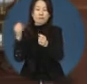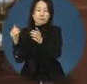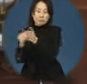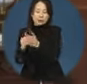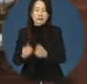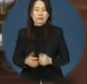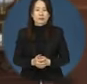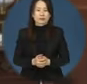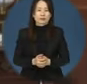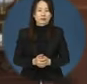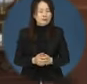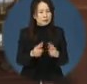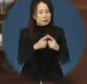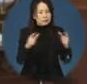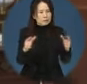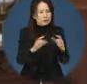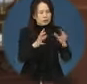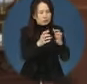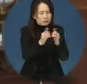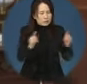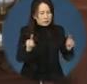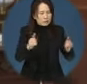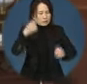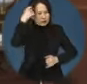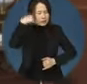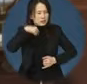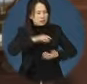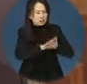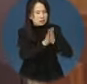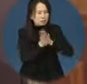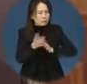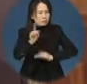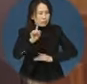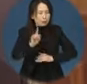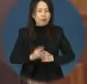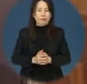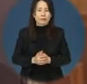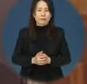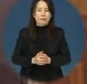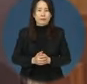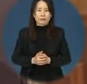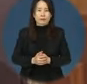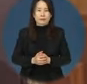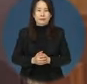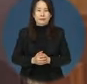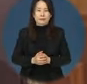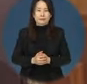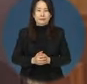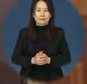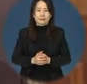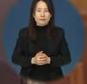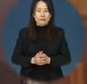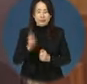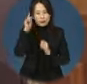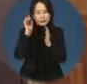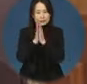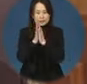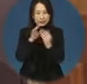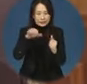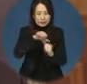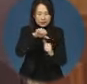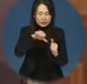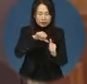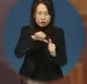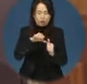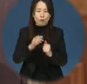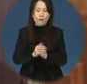즉 일반 국민들이 피부에 느끼는 변화가 어떤 겁니까 예를 들어 거야 일단은 이제 제대로 설명할 때는 자치행정과 치안 행정